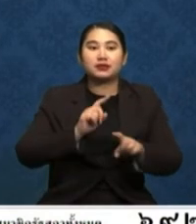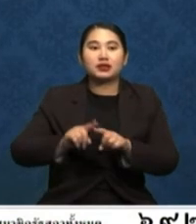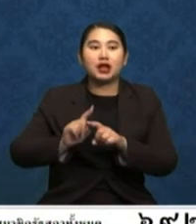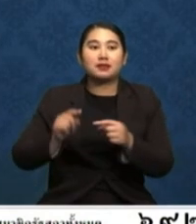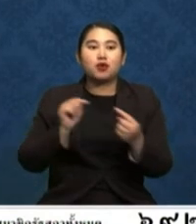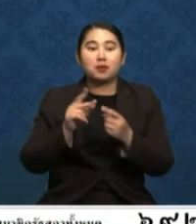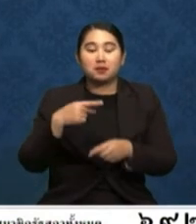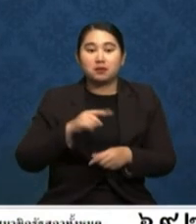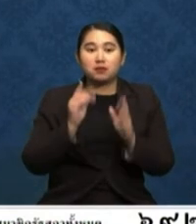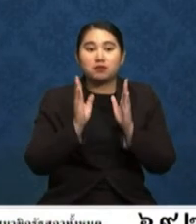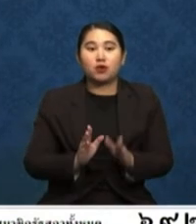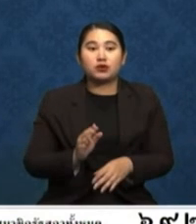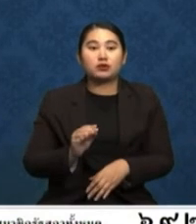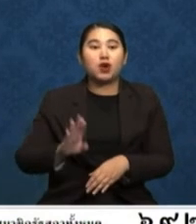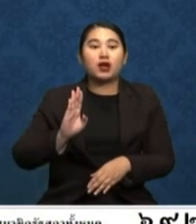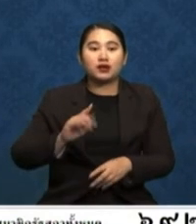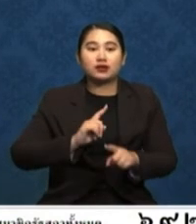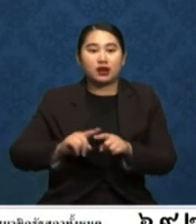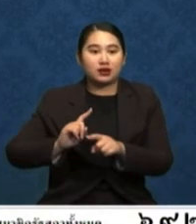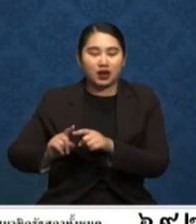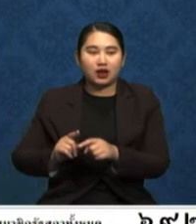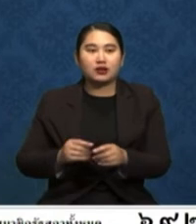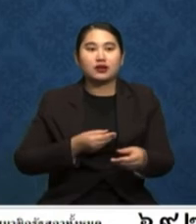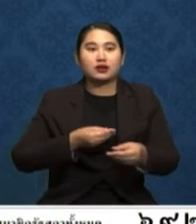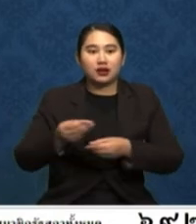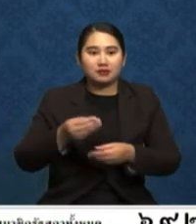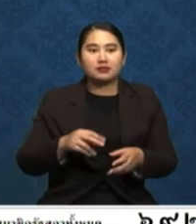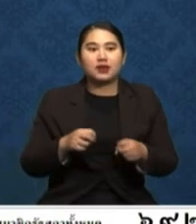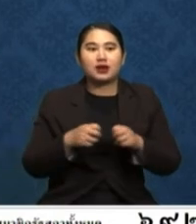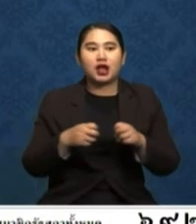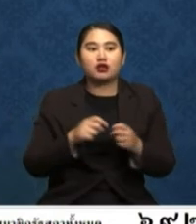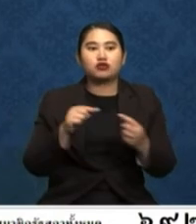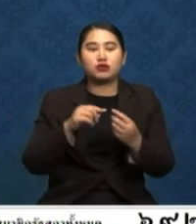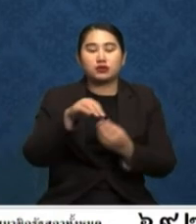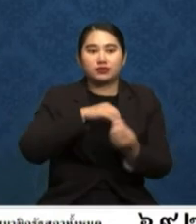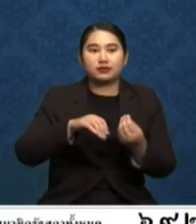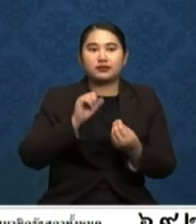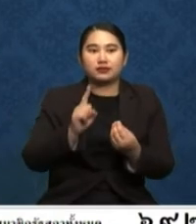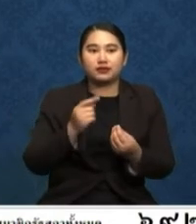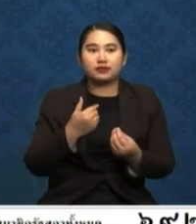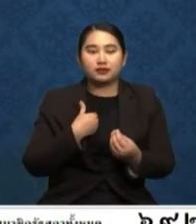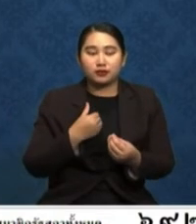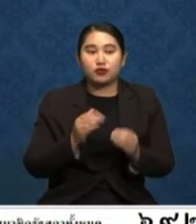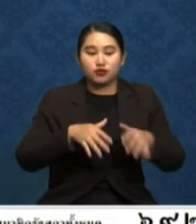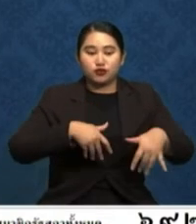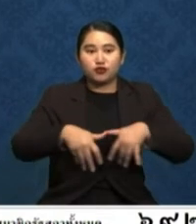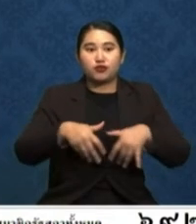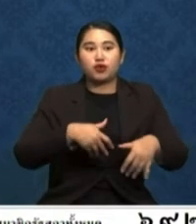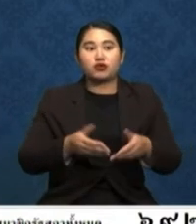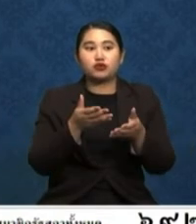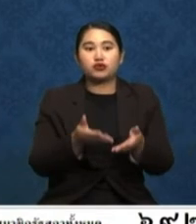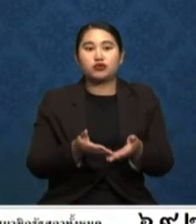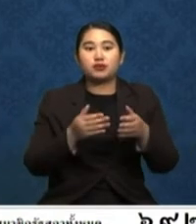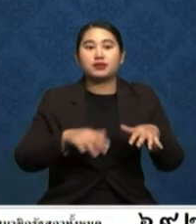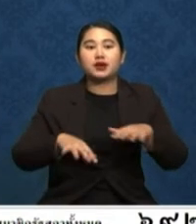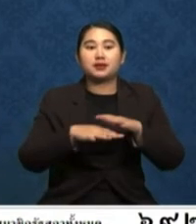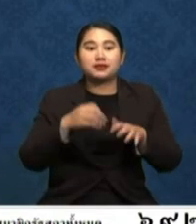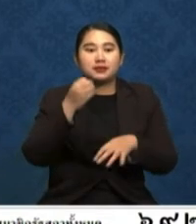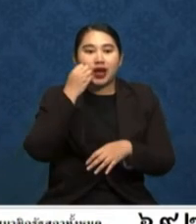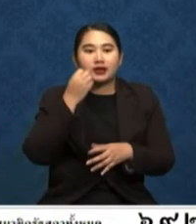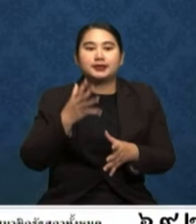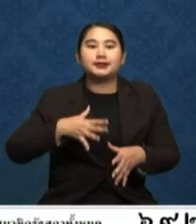อยู่กับนายทุนเพียงไม่กี่คนและแลกมาด้วยหนะทางเศรษฐกิจที่พี่น้องประชาชนชาวประมงพื้นบ้านจะต้อง